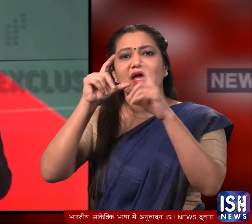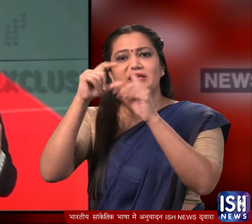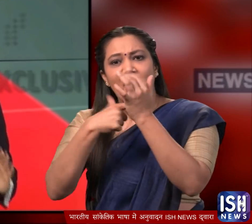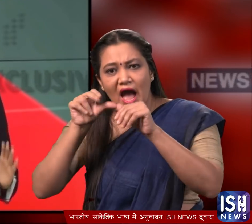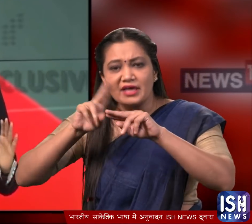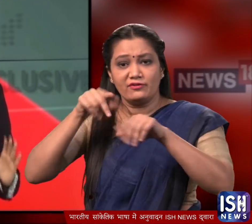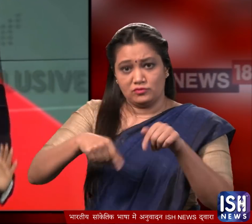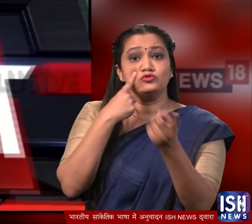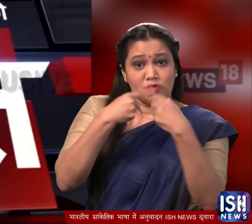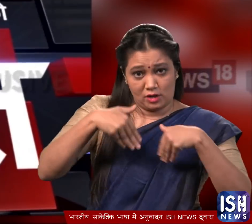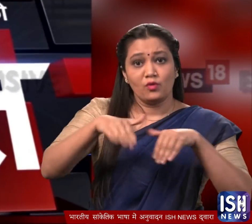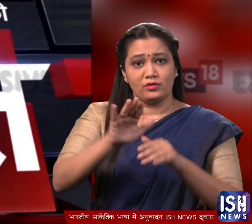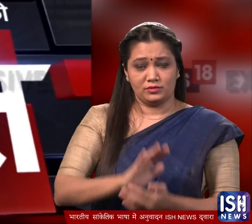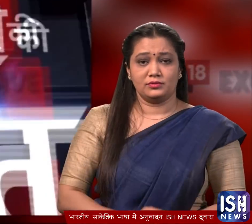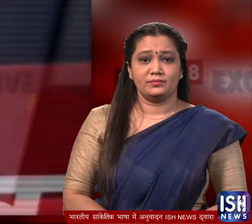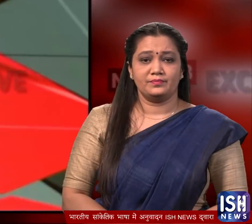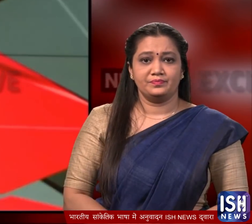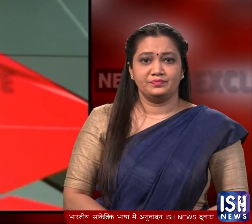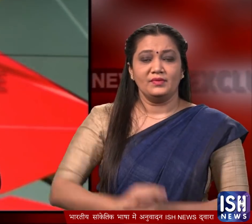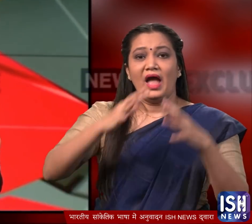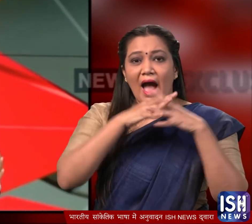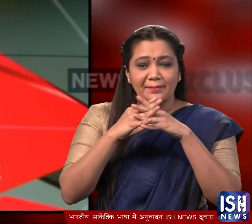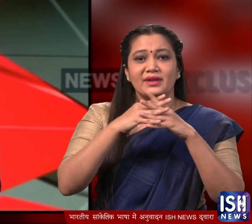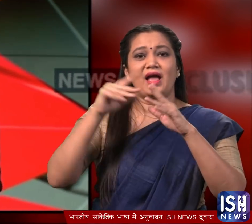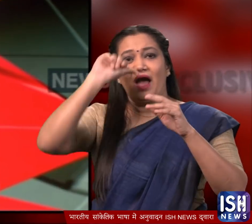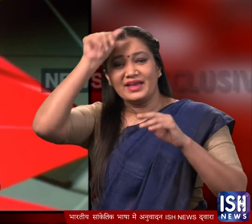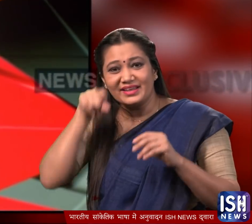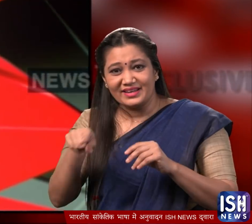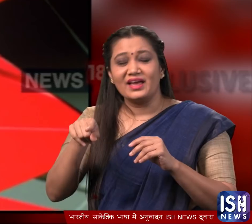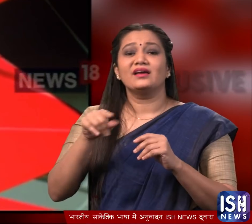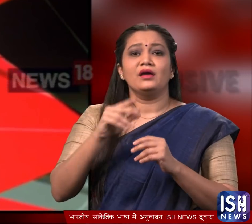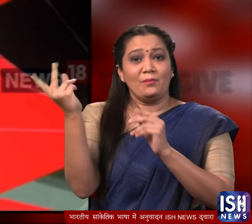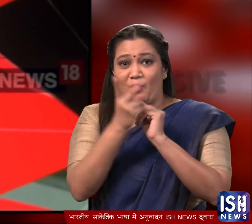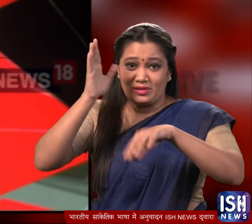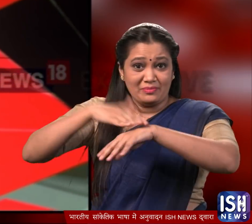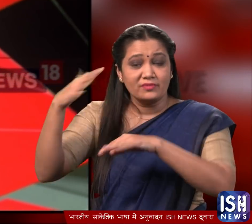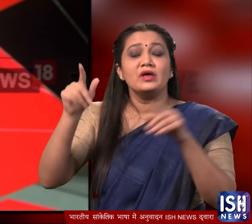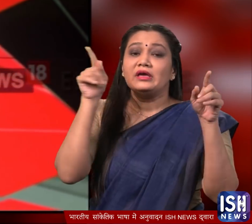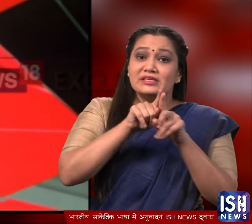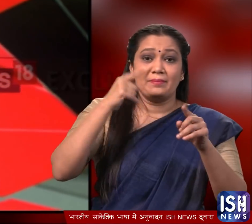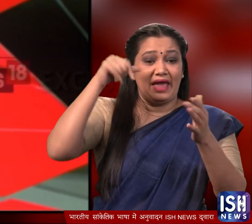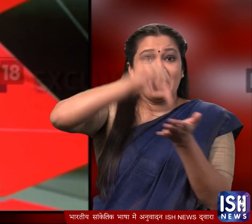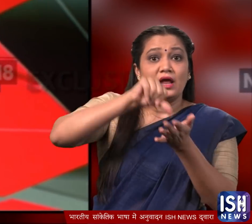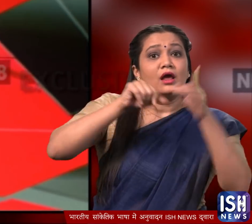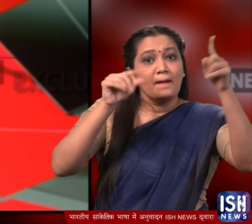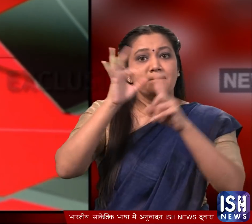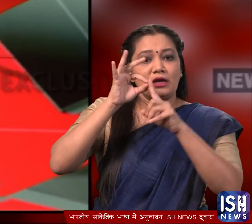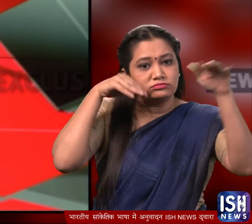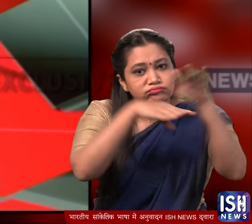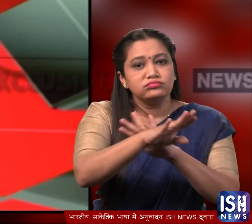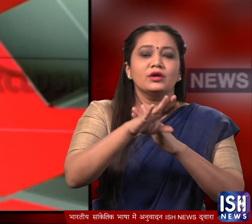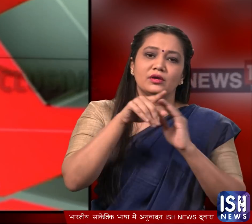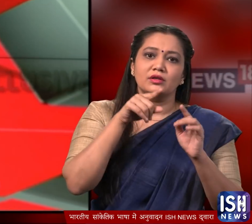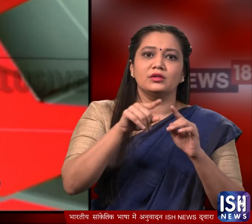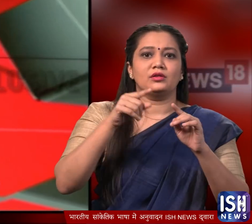से ट्रायल भी किया जा रहा है। अमेरिका और भारत के बाद अब ईरान ने भी पाकिस्तान में घुसकर आतंकियों के खिलाफ